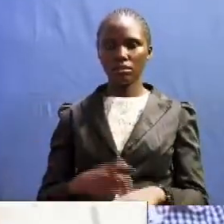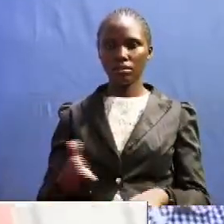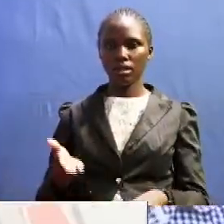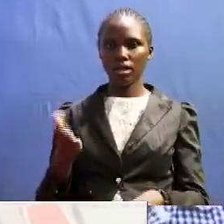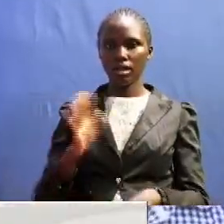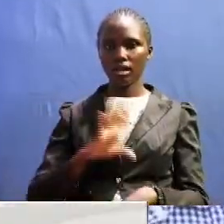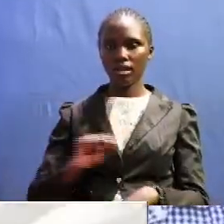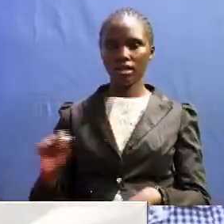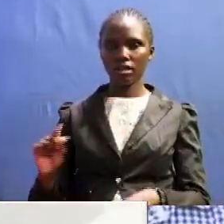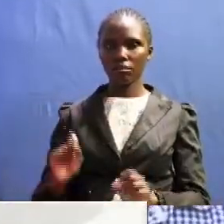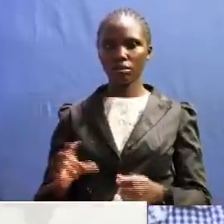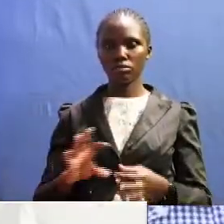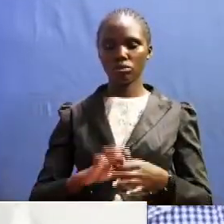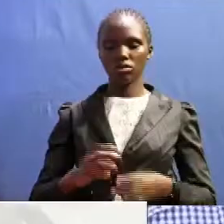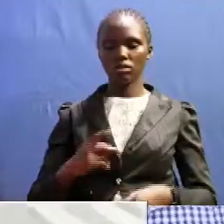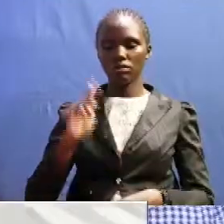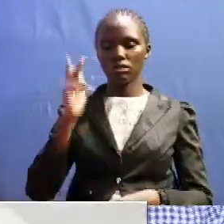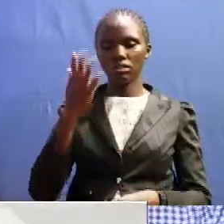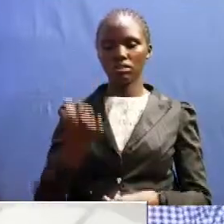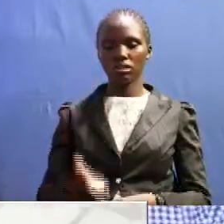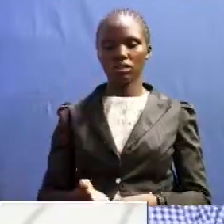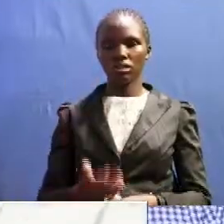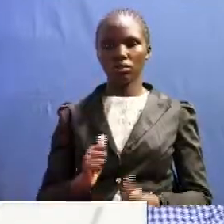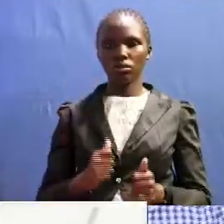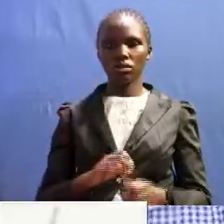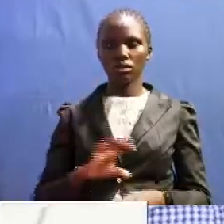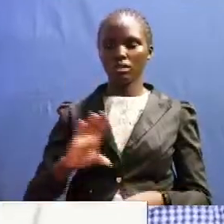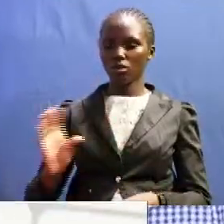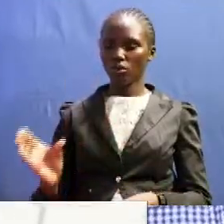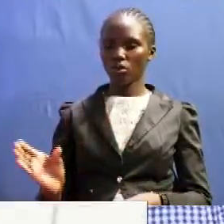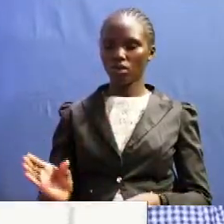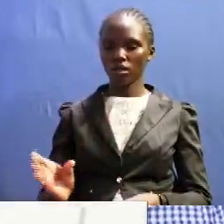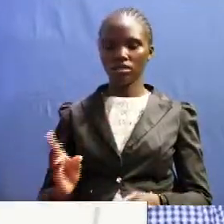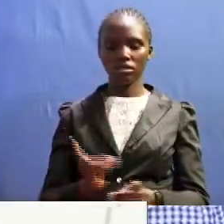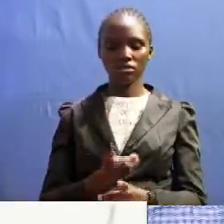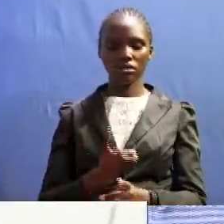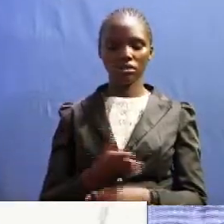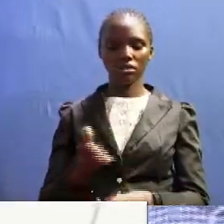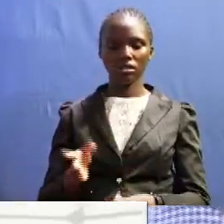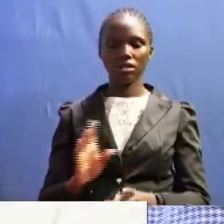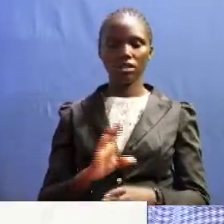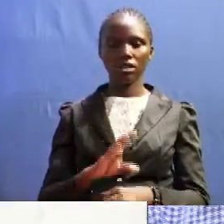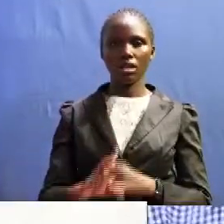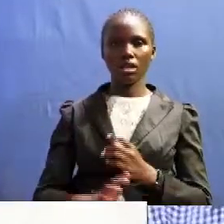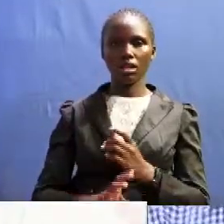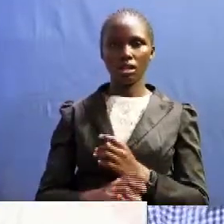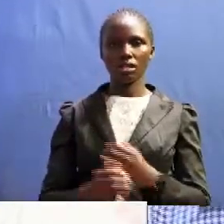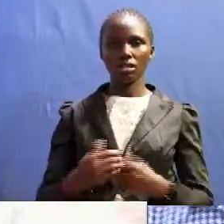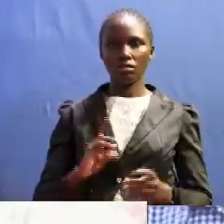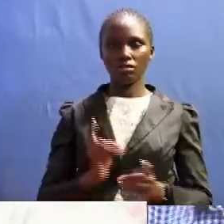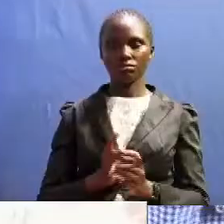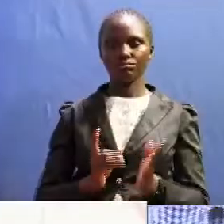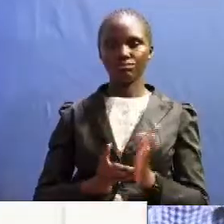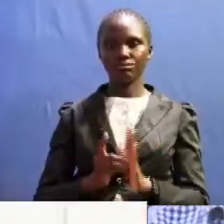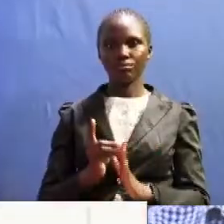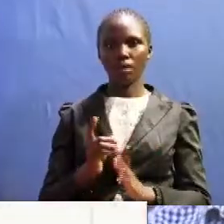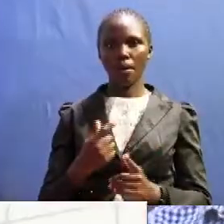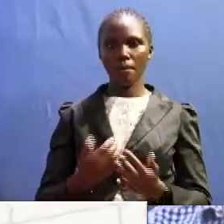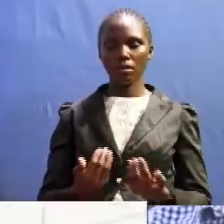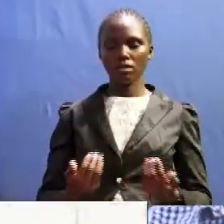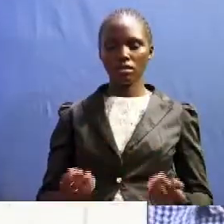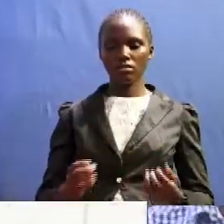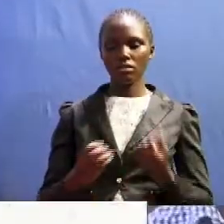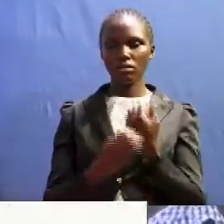Kenya imeshikana, imekuwa kitu kimoja. Kila kona ya Kenya sasa itapata maendeleo vile inatakikana. Hakuna mtoto wa